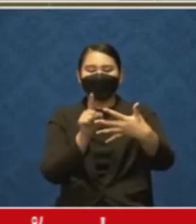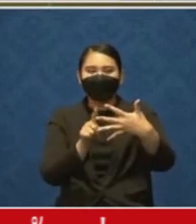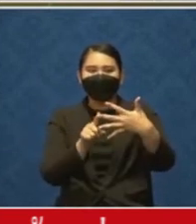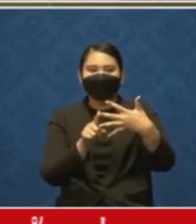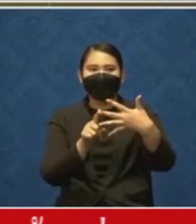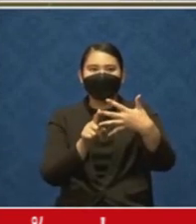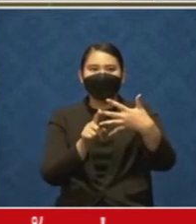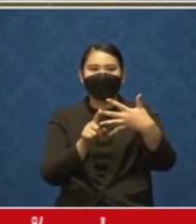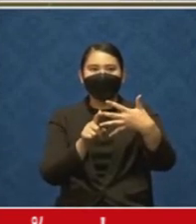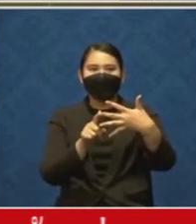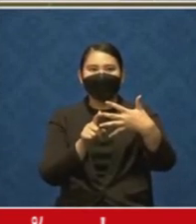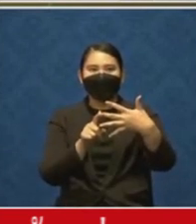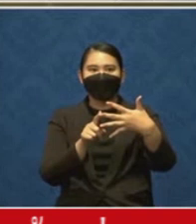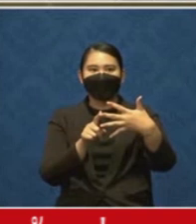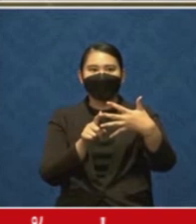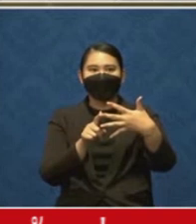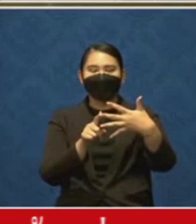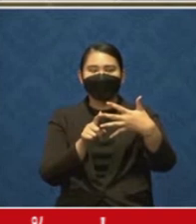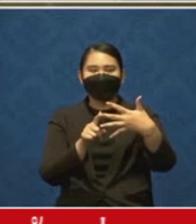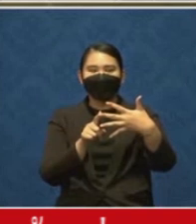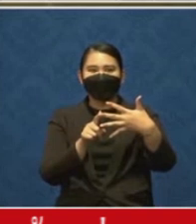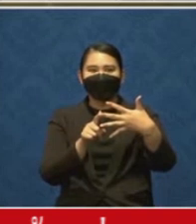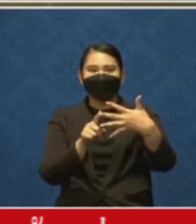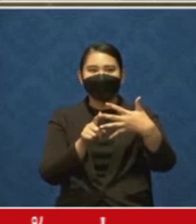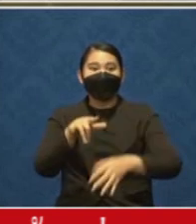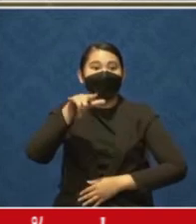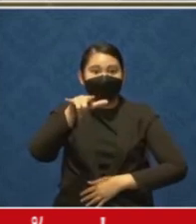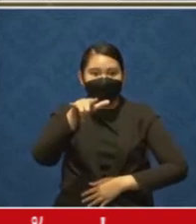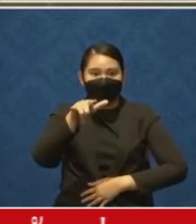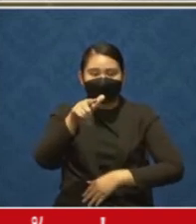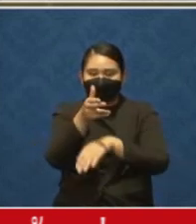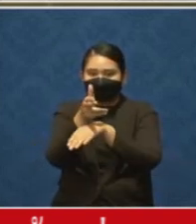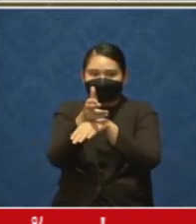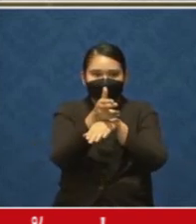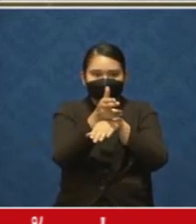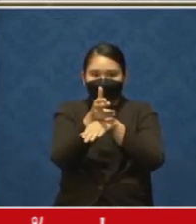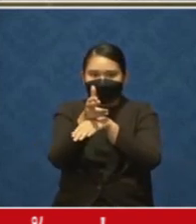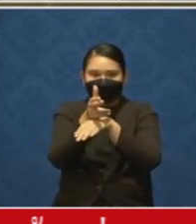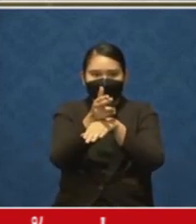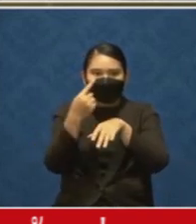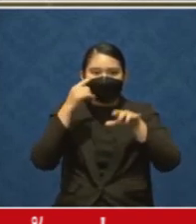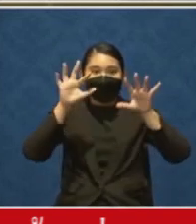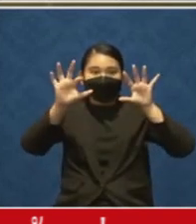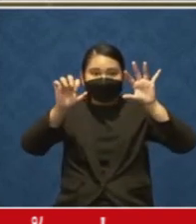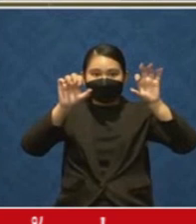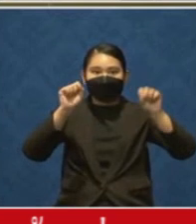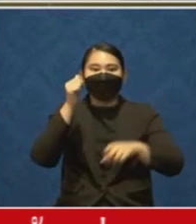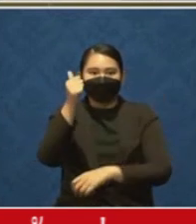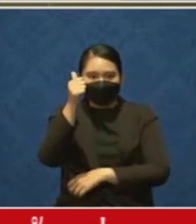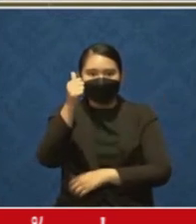3นะครับมีกล้องรอบตัวมองเห็นรอบด้านเขาเรียกว่าเซ็นเซอร์ฟิ